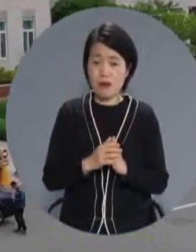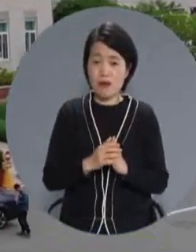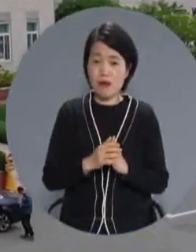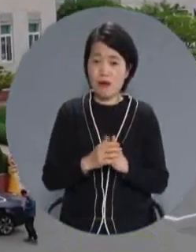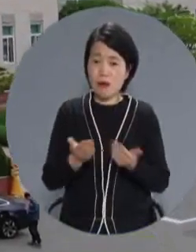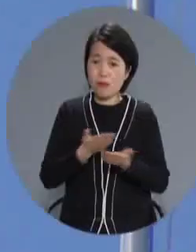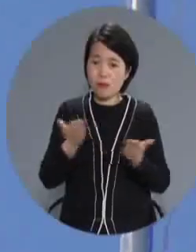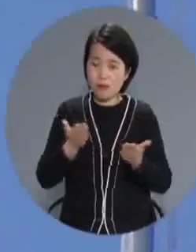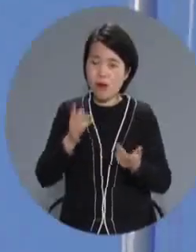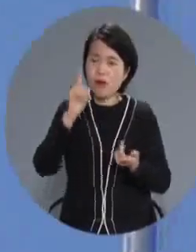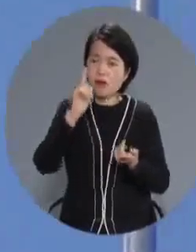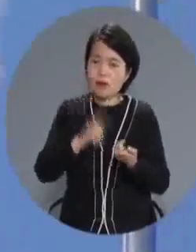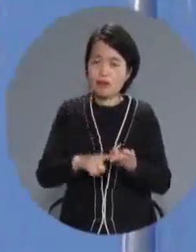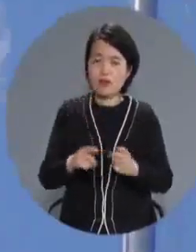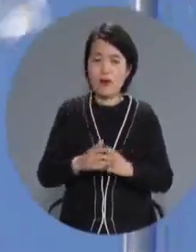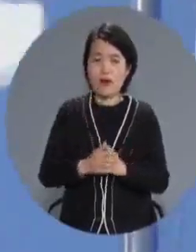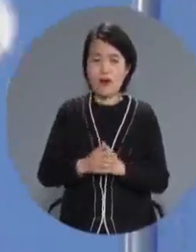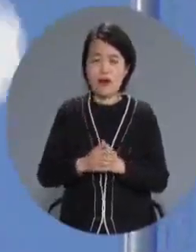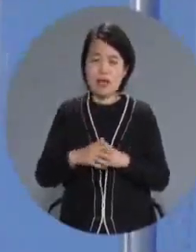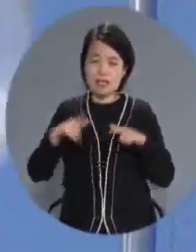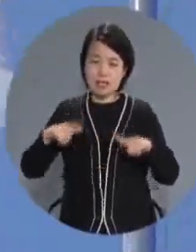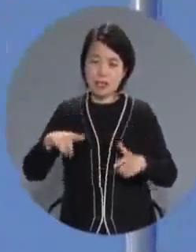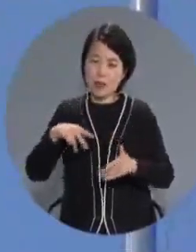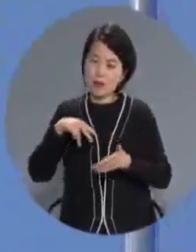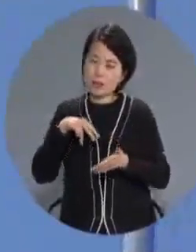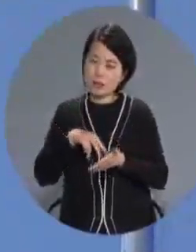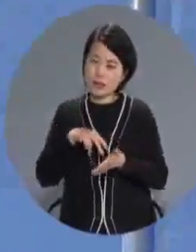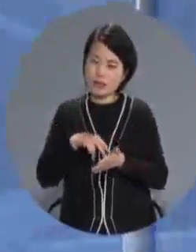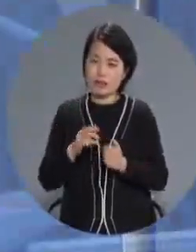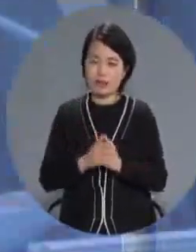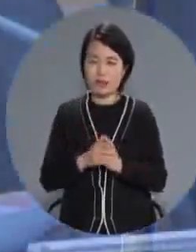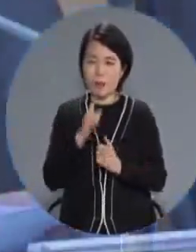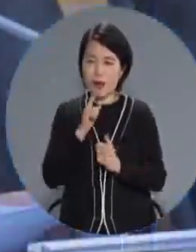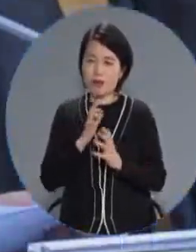행정의 배경을 두고 지역 정가를 중심으로 석연치 않은